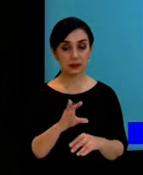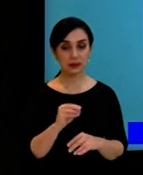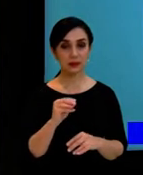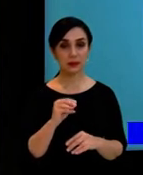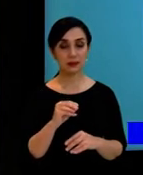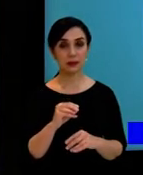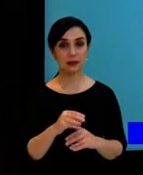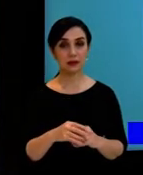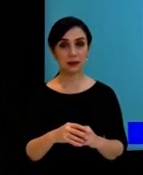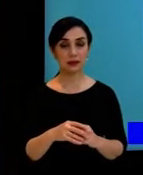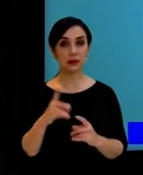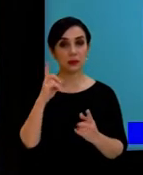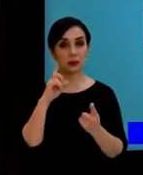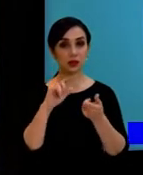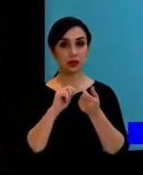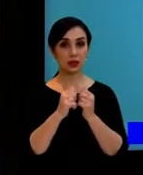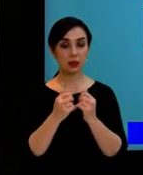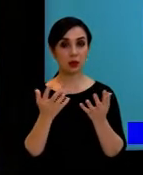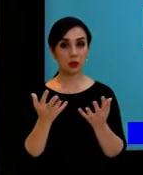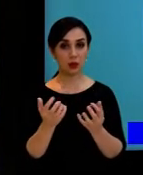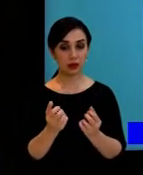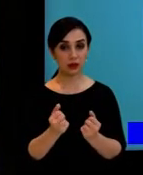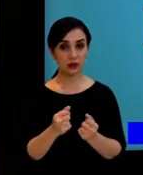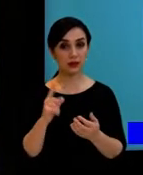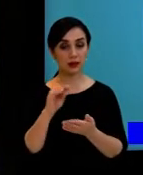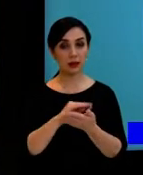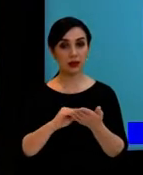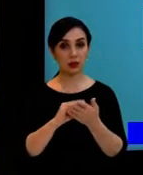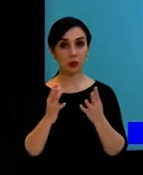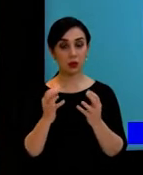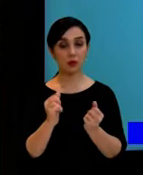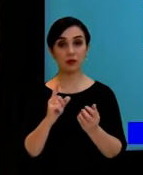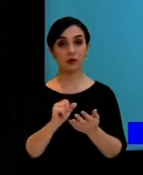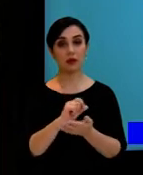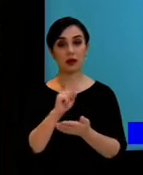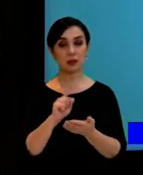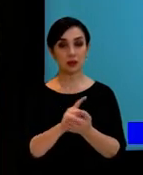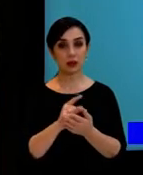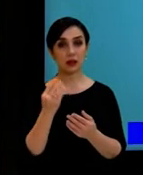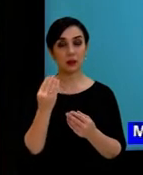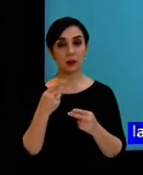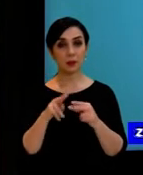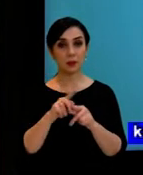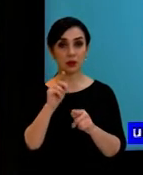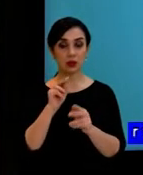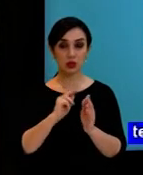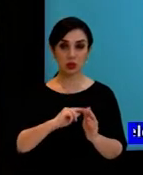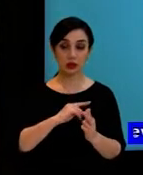bir sidra mustahkamlab olaylik, takrorlab olaylik va albatta matn ustida ishlash